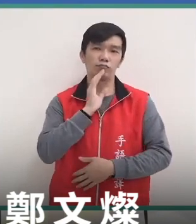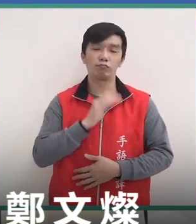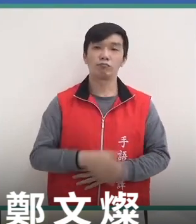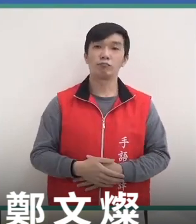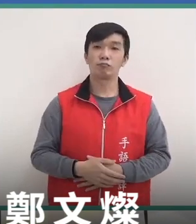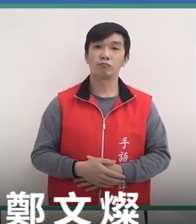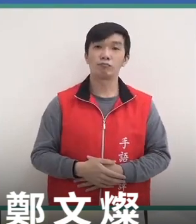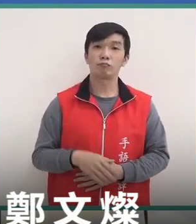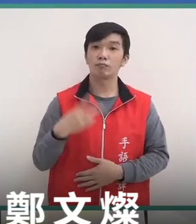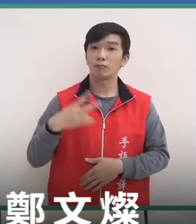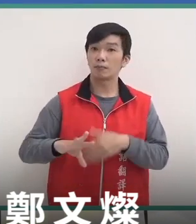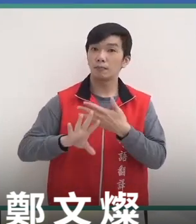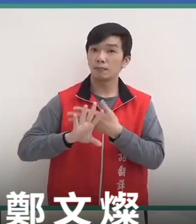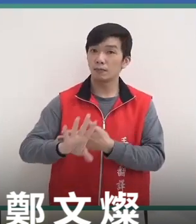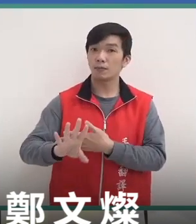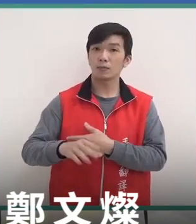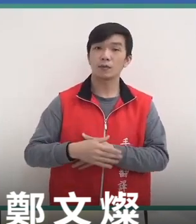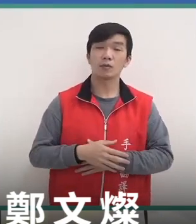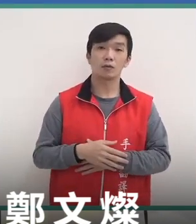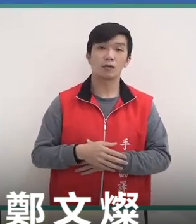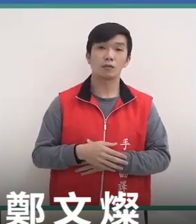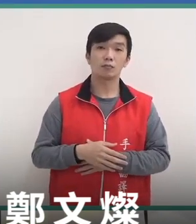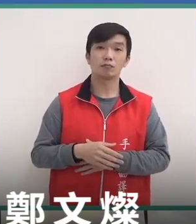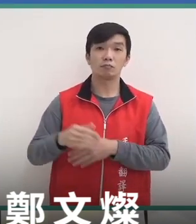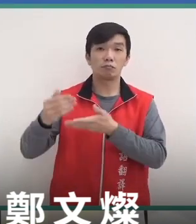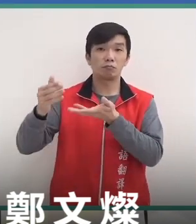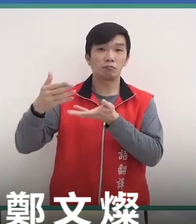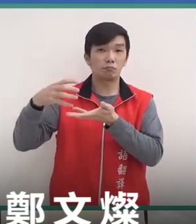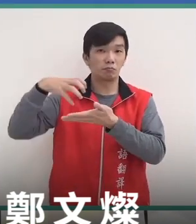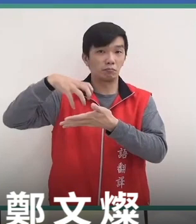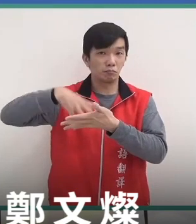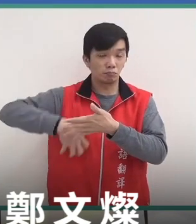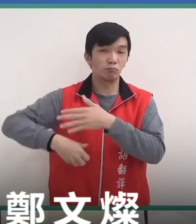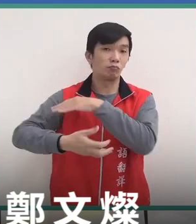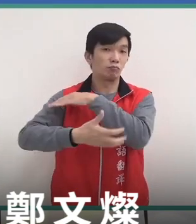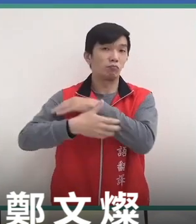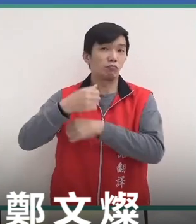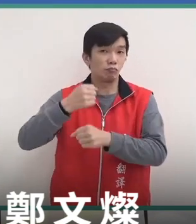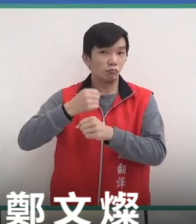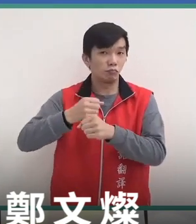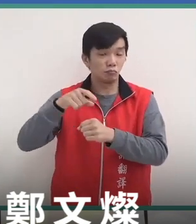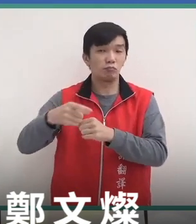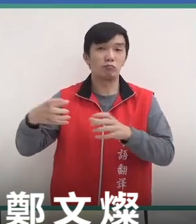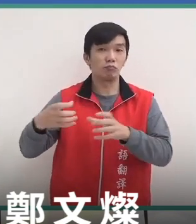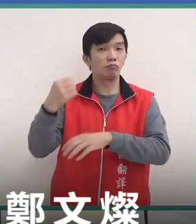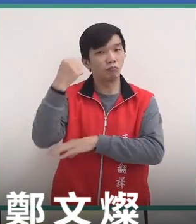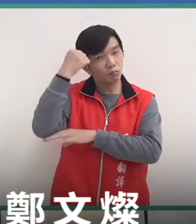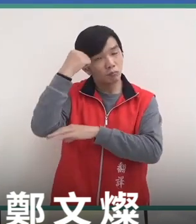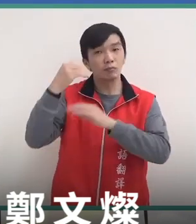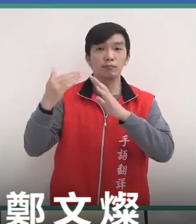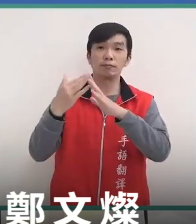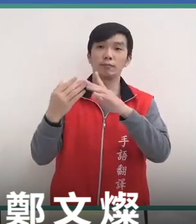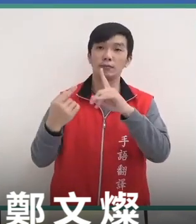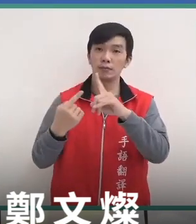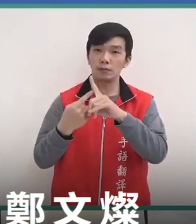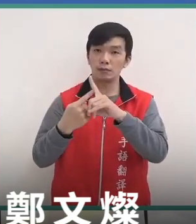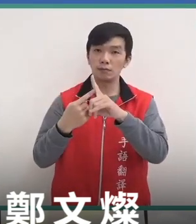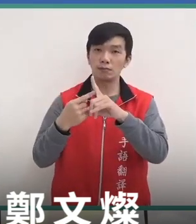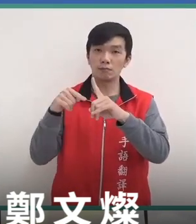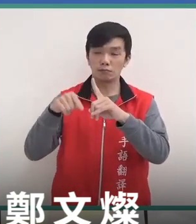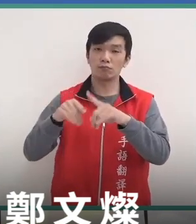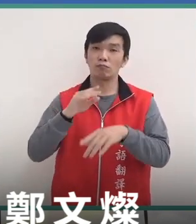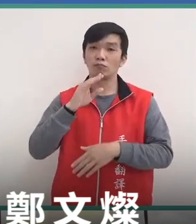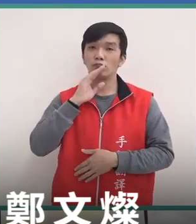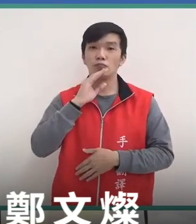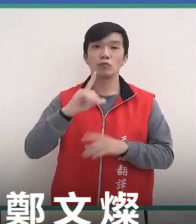这个工读生的这个同住的这个家人，那么有在东兴国中